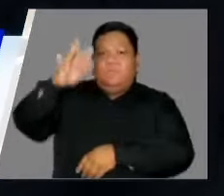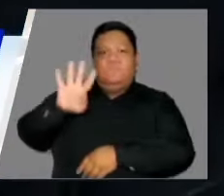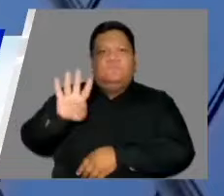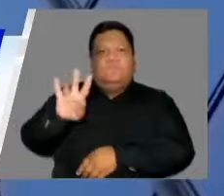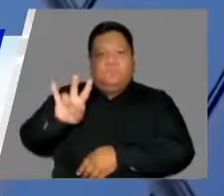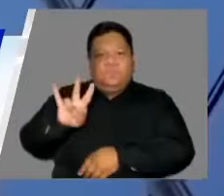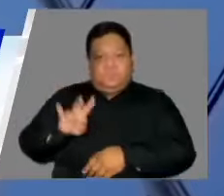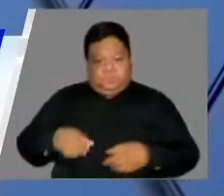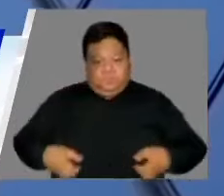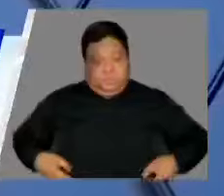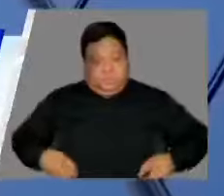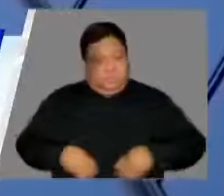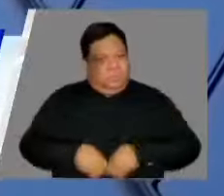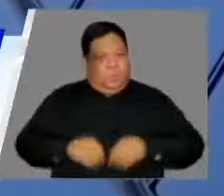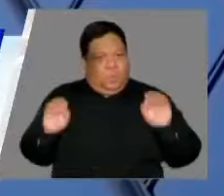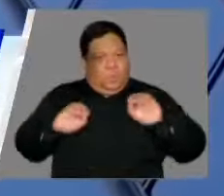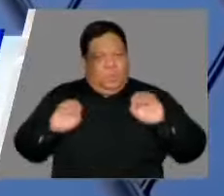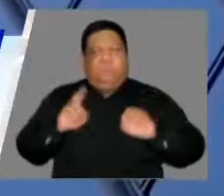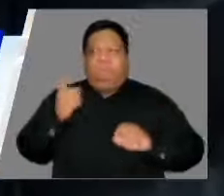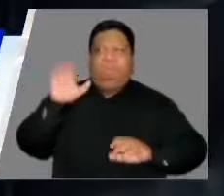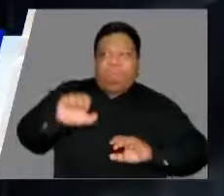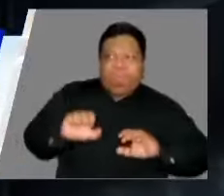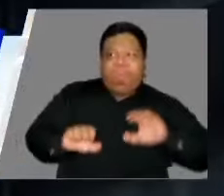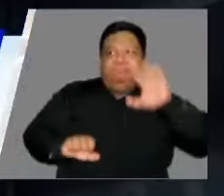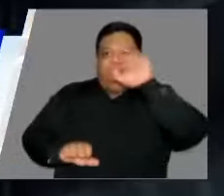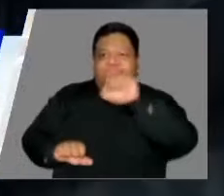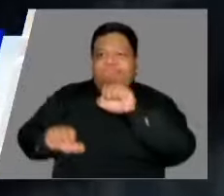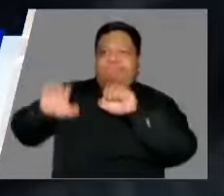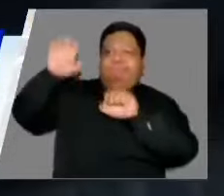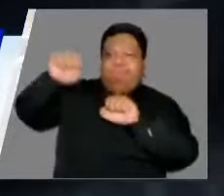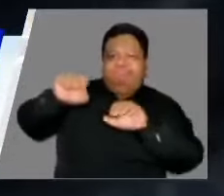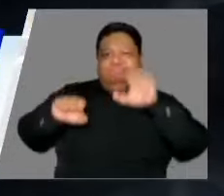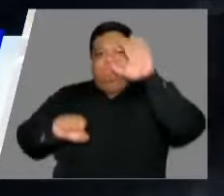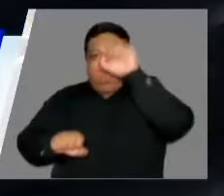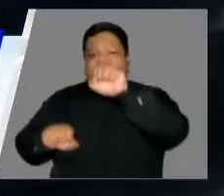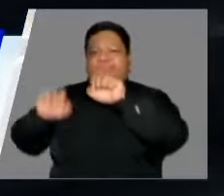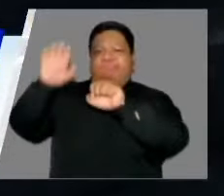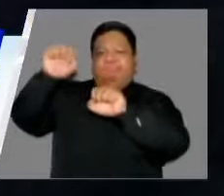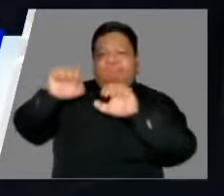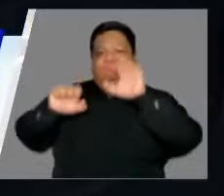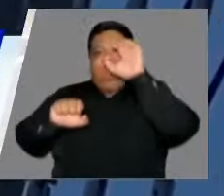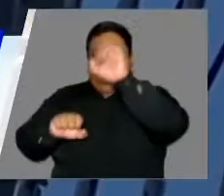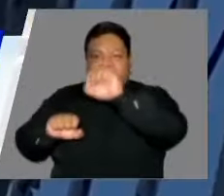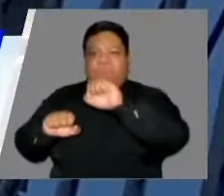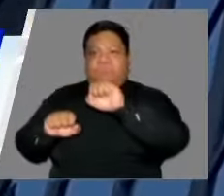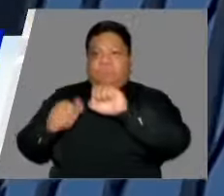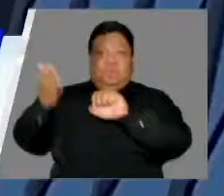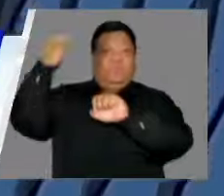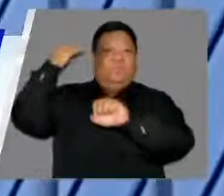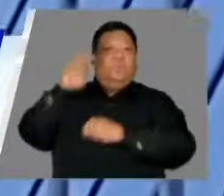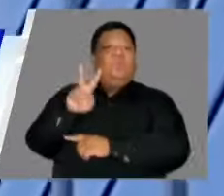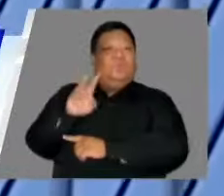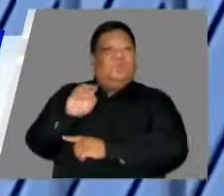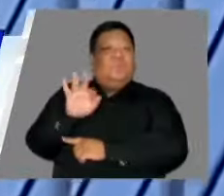niyang inakyat ang mahigit 40 palapag na gusali na huli niyang inakyat noong 2019.